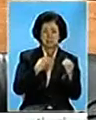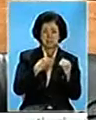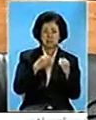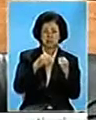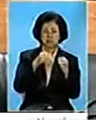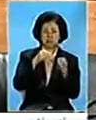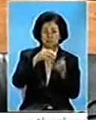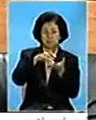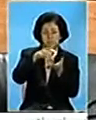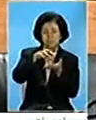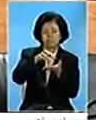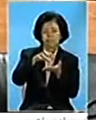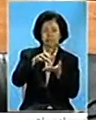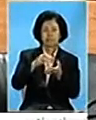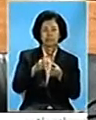ารณ์ว่